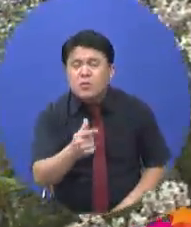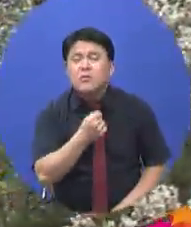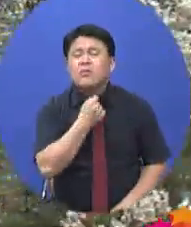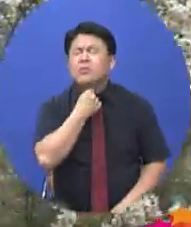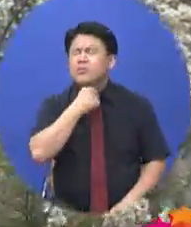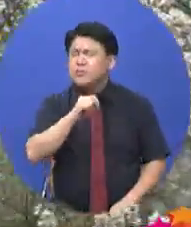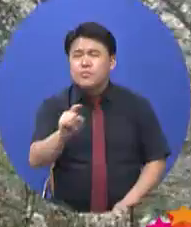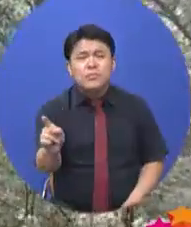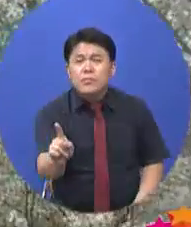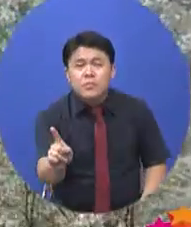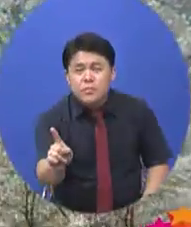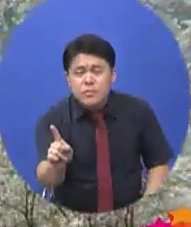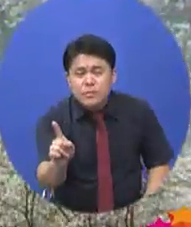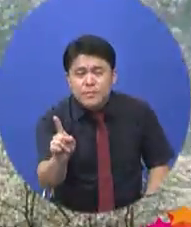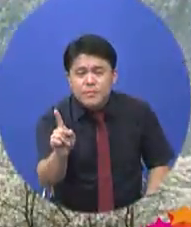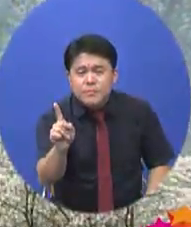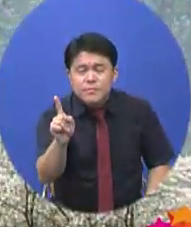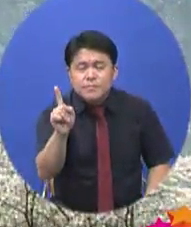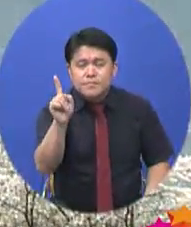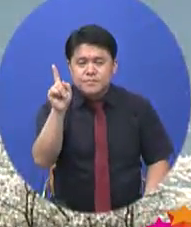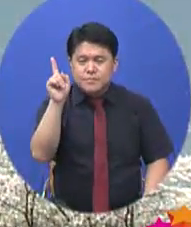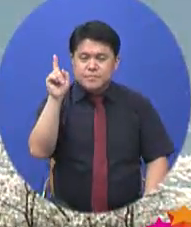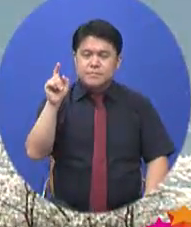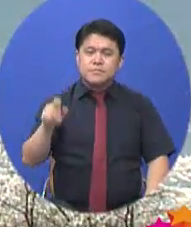뭘 원하는지